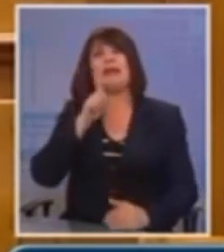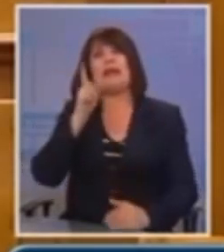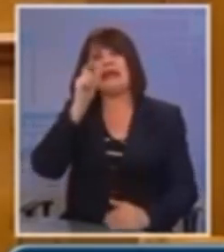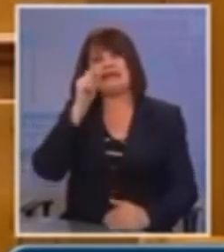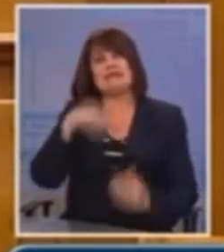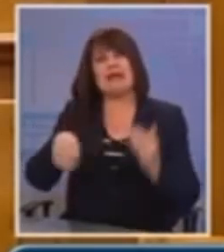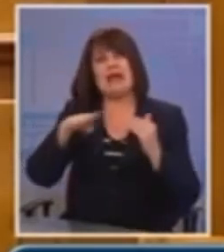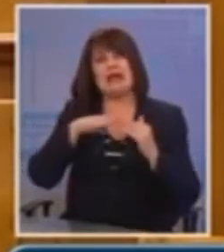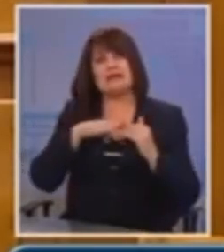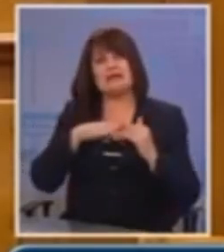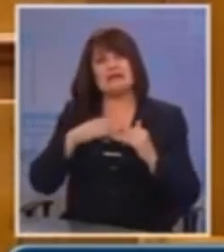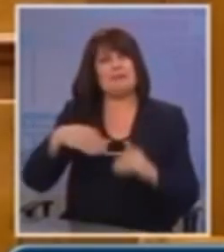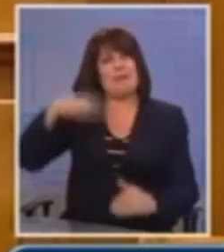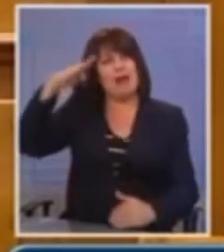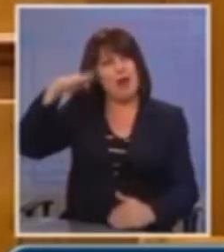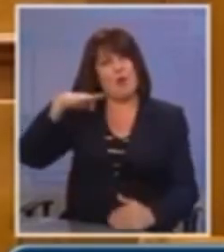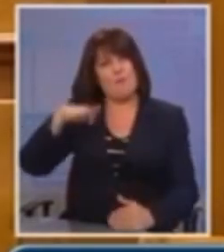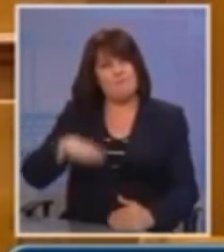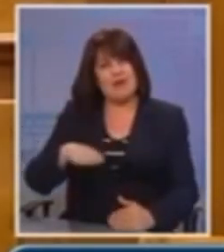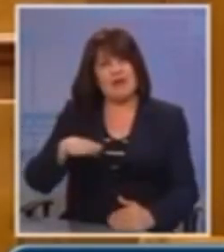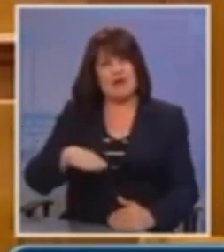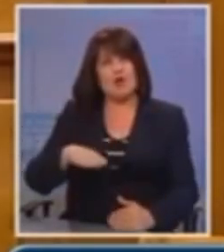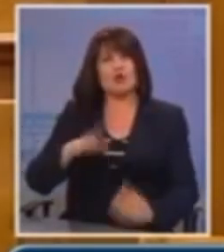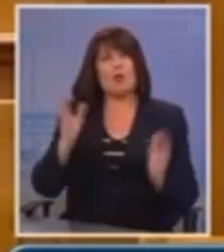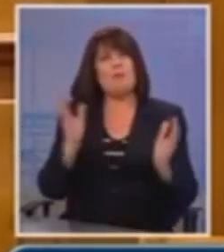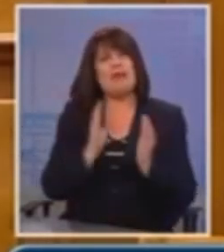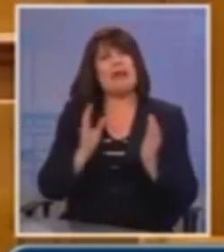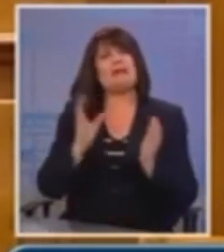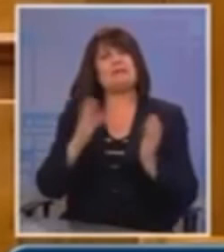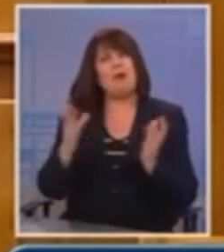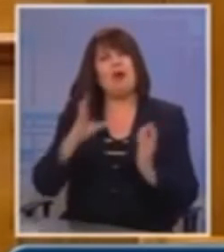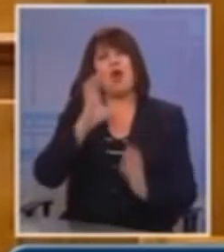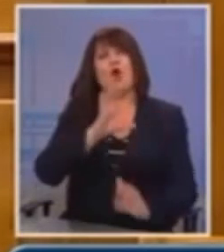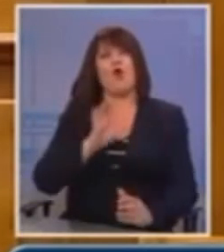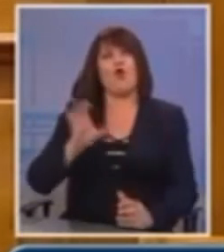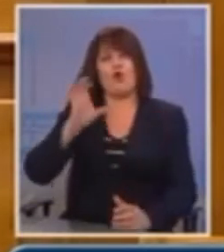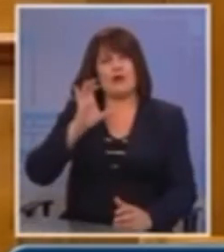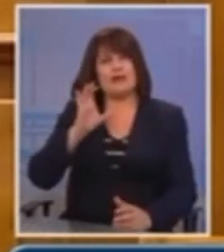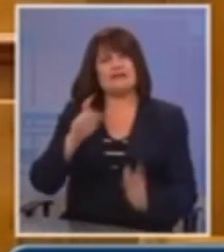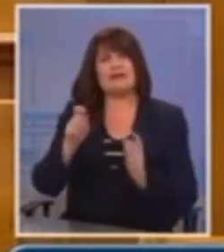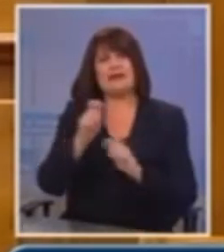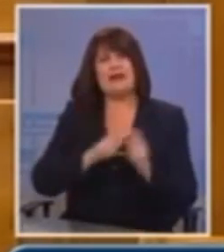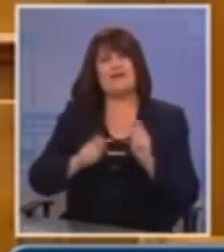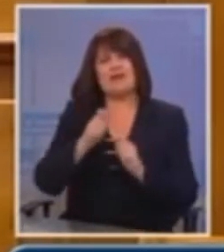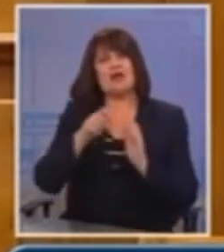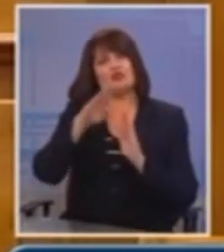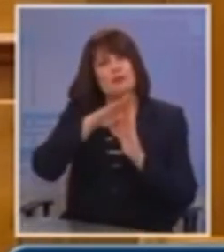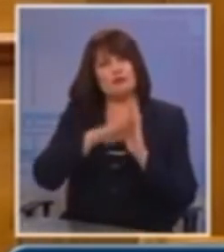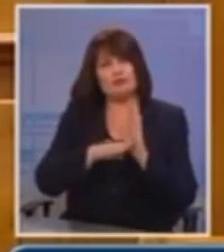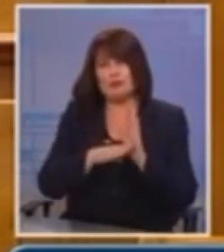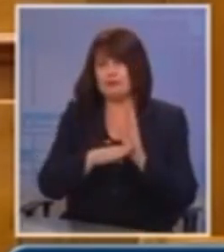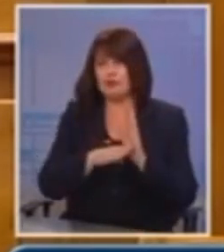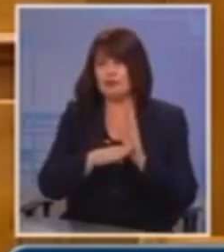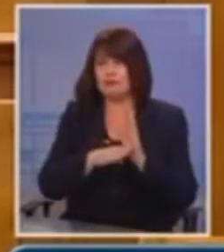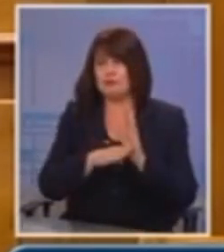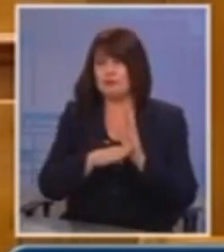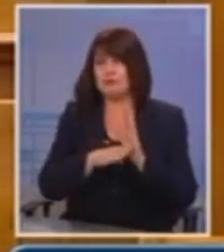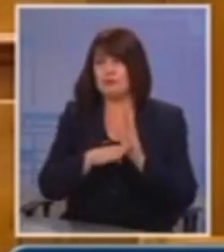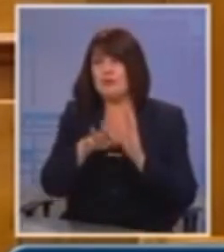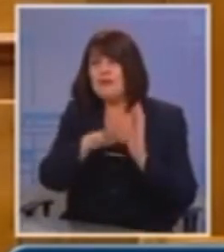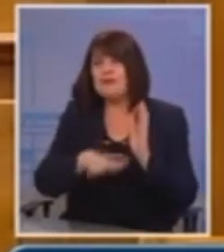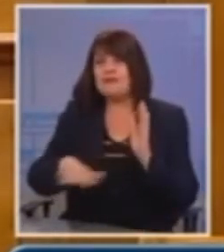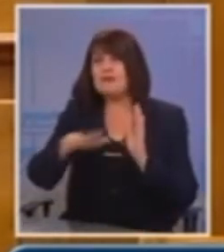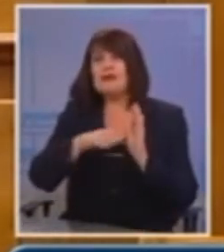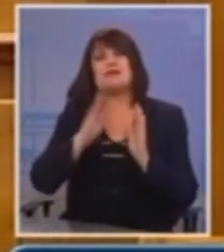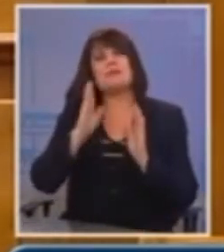γυναικών και μεγάλων και μικρών εθνών, να δημιουργήσουμε προϋποθέσεις κάτω από τις